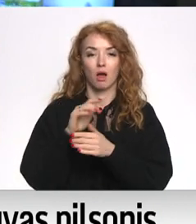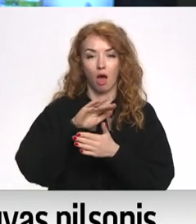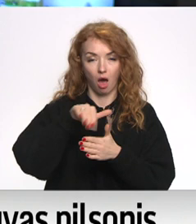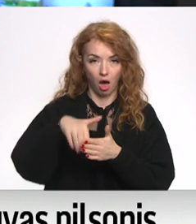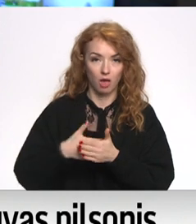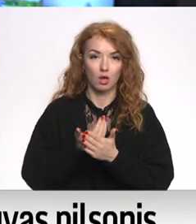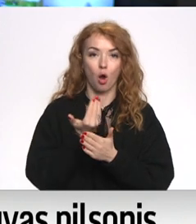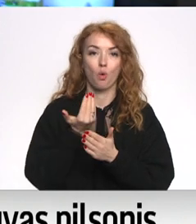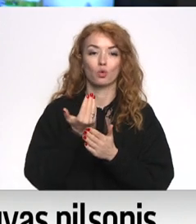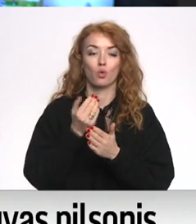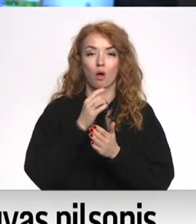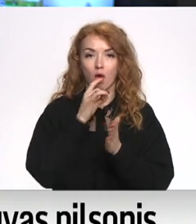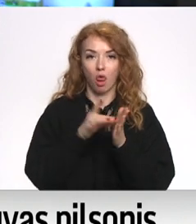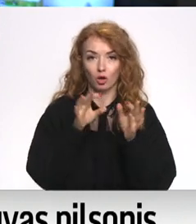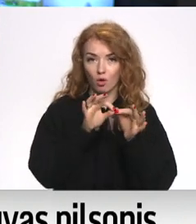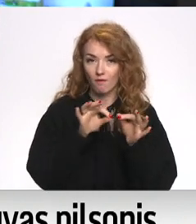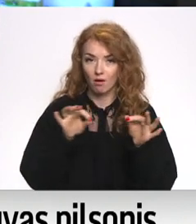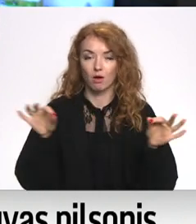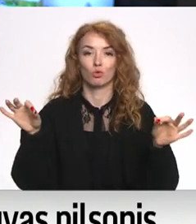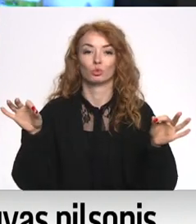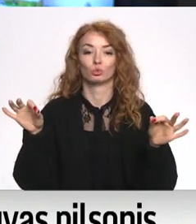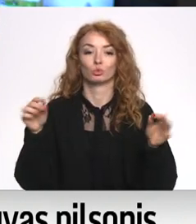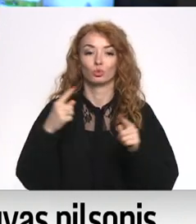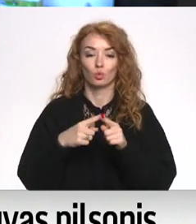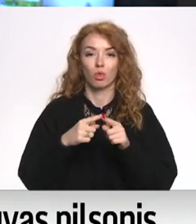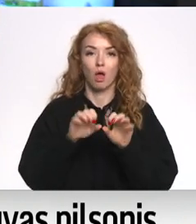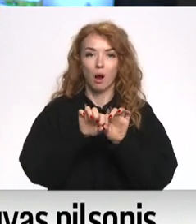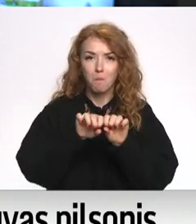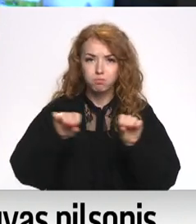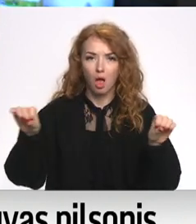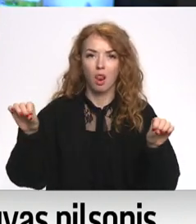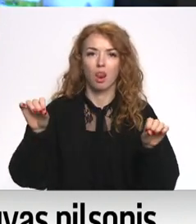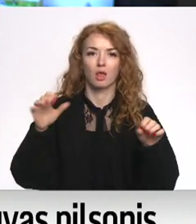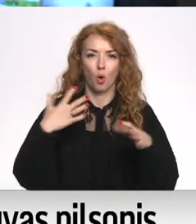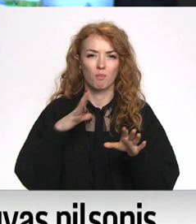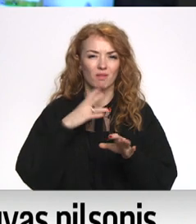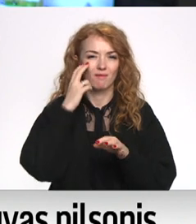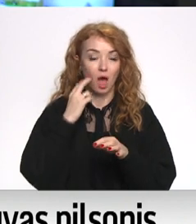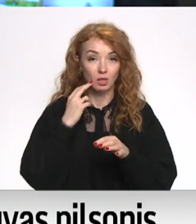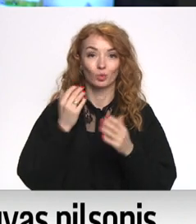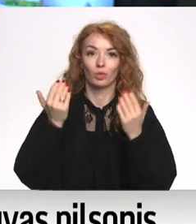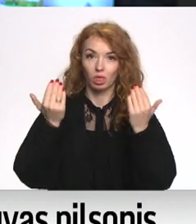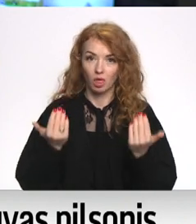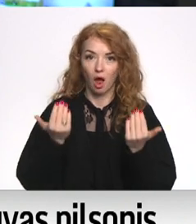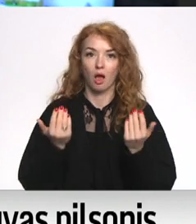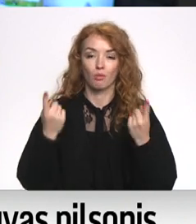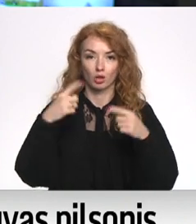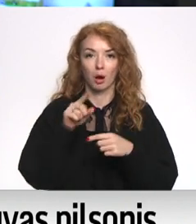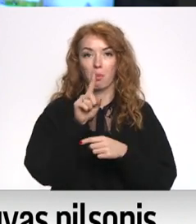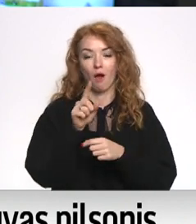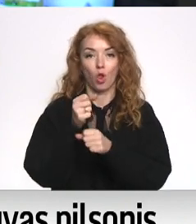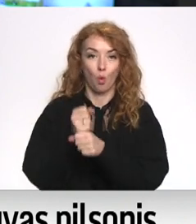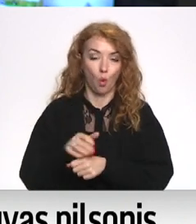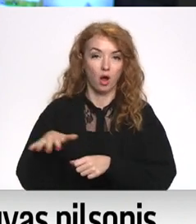atjaunojot elektrolīnijas, pat ja tā var teikt, un kabeļus, kur tur bija stipri novecojuši. Un tagad patreiz Pāvilostā